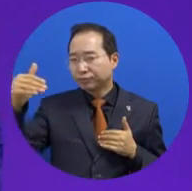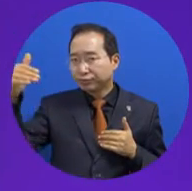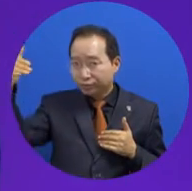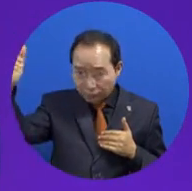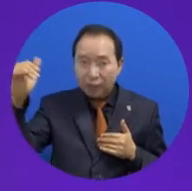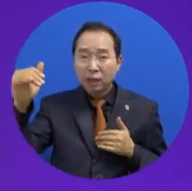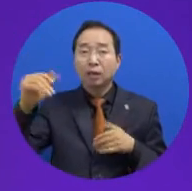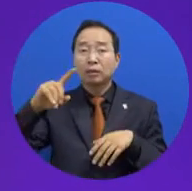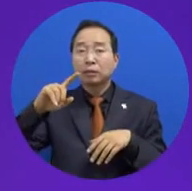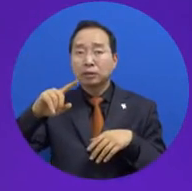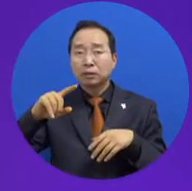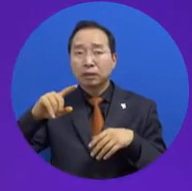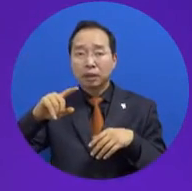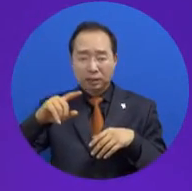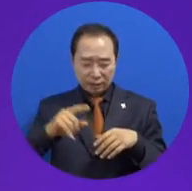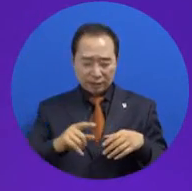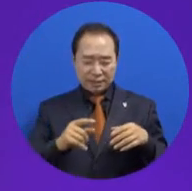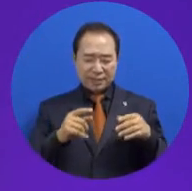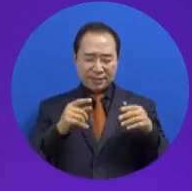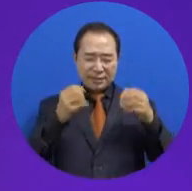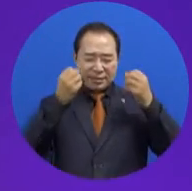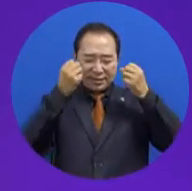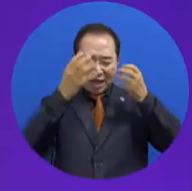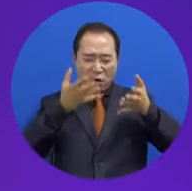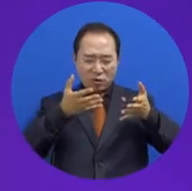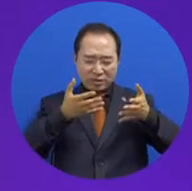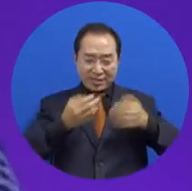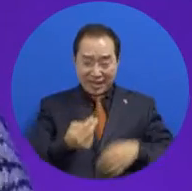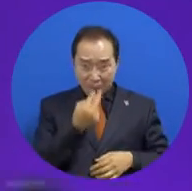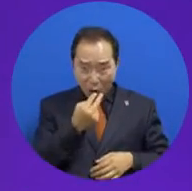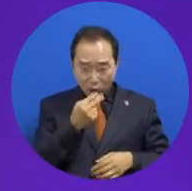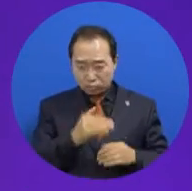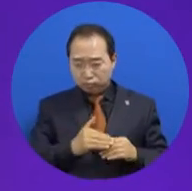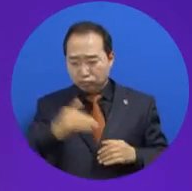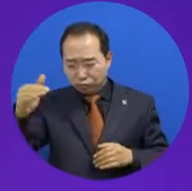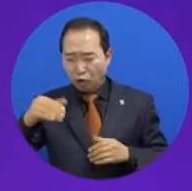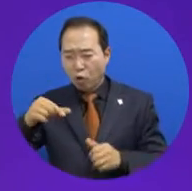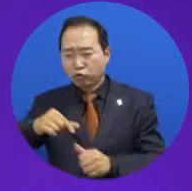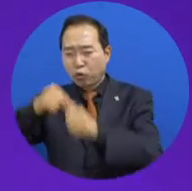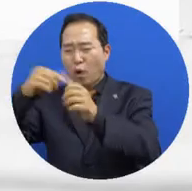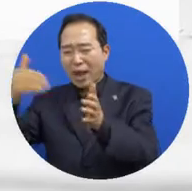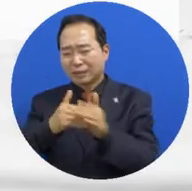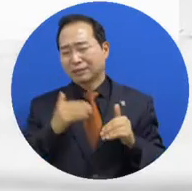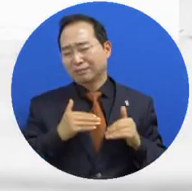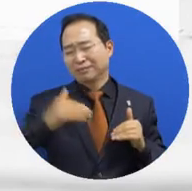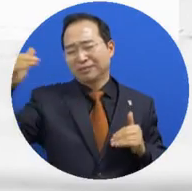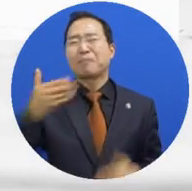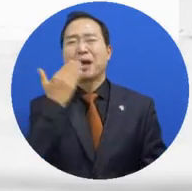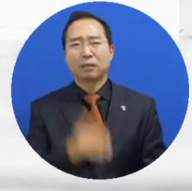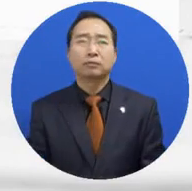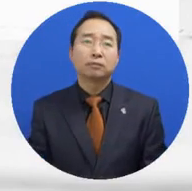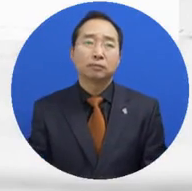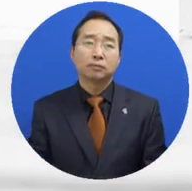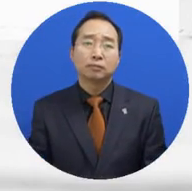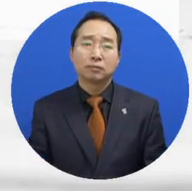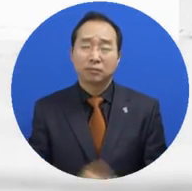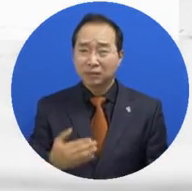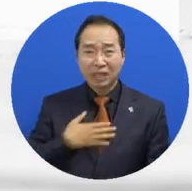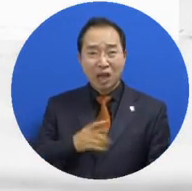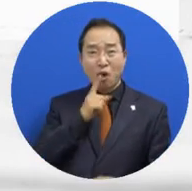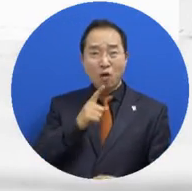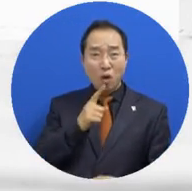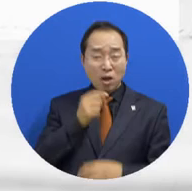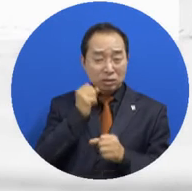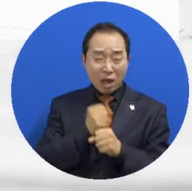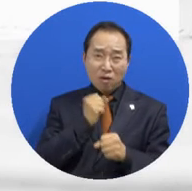양생에서 구도로 나아가는 그런 길까지 밝힐 수가 있는 겁니다. 자기 언어를 창조하는 게 세상에